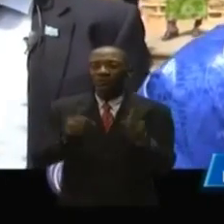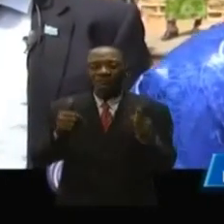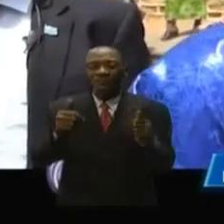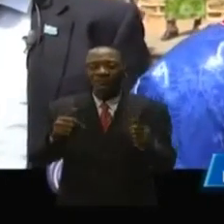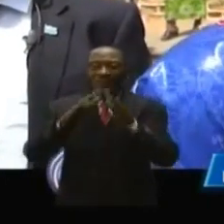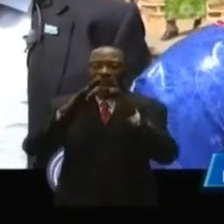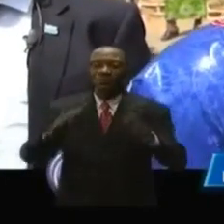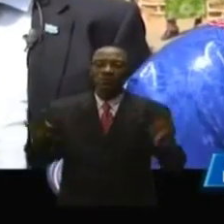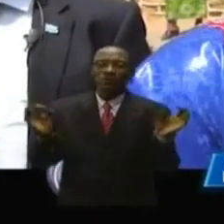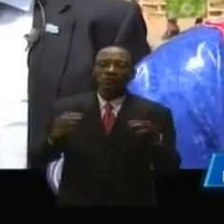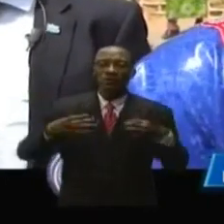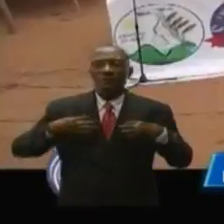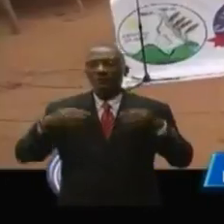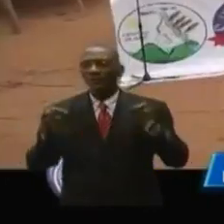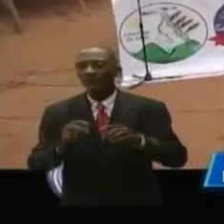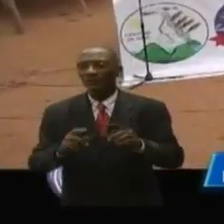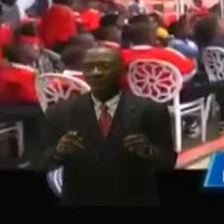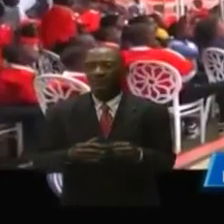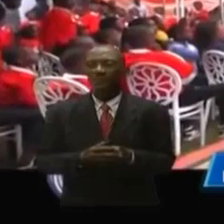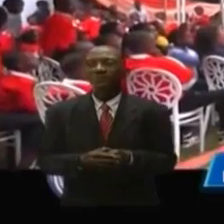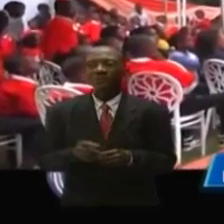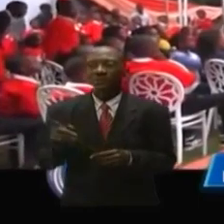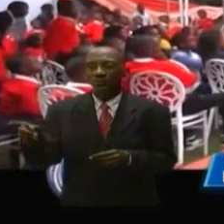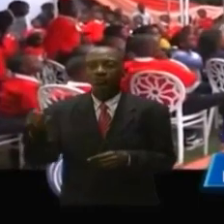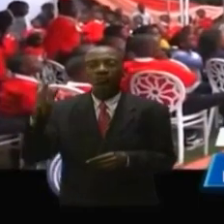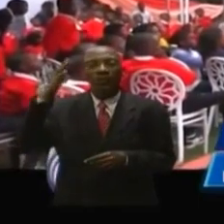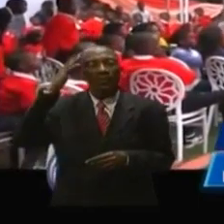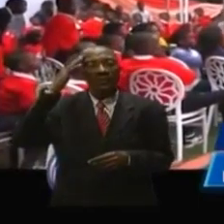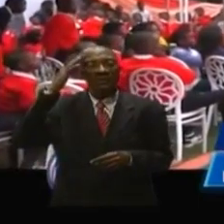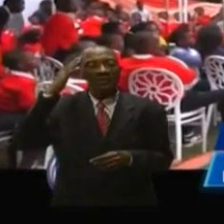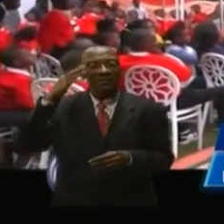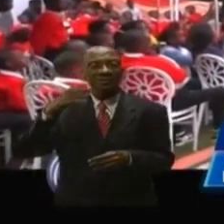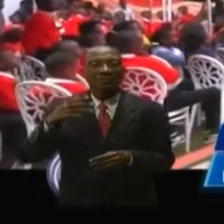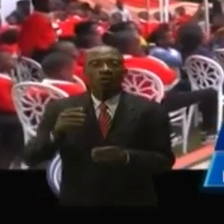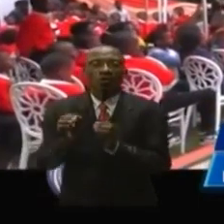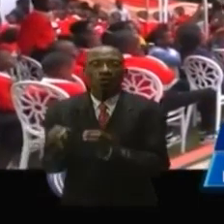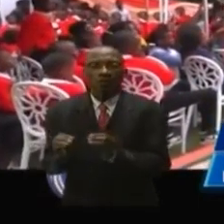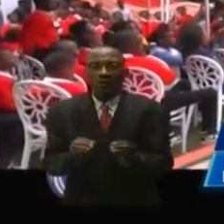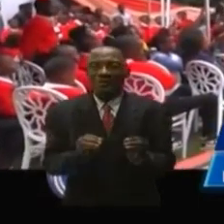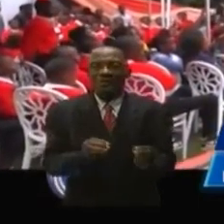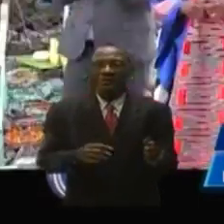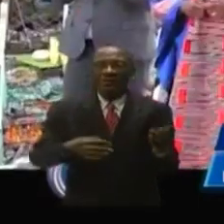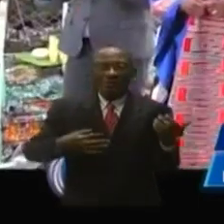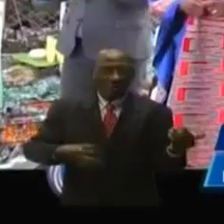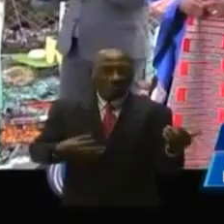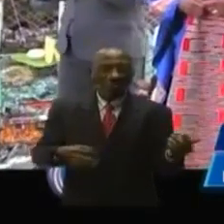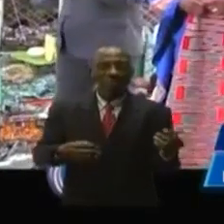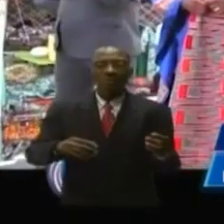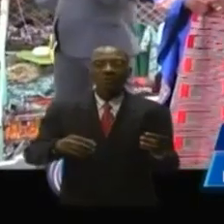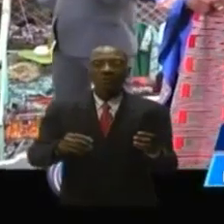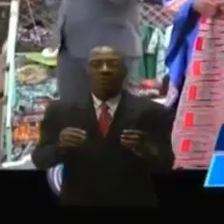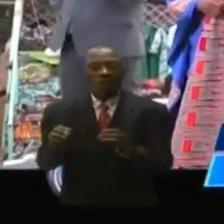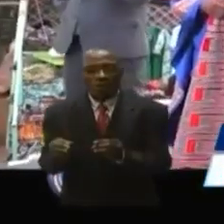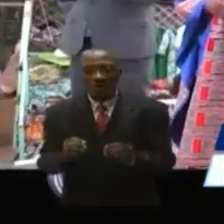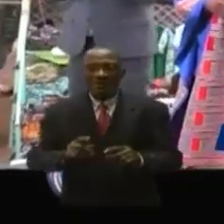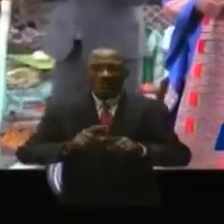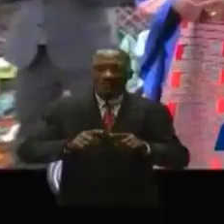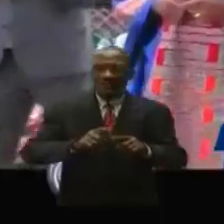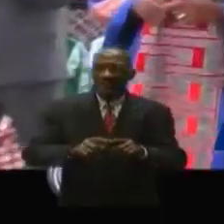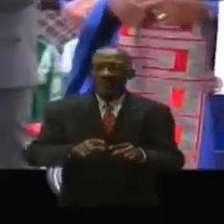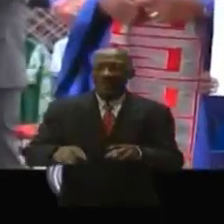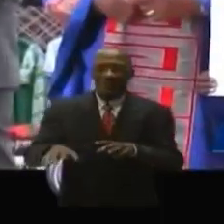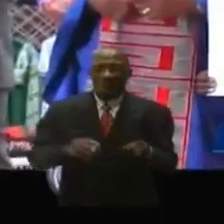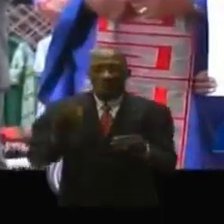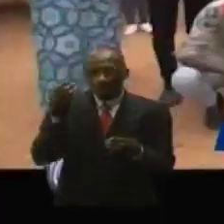comme bataille. Avec ces différentes activités, les organisateurs attendent d'inciter le jeune à la